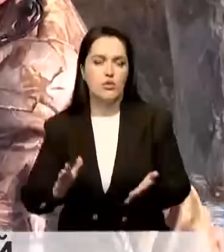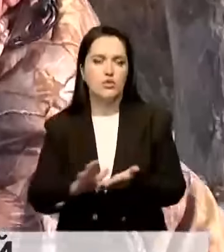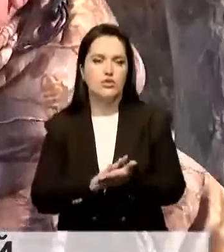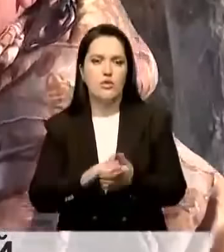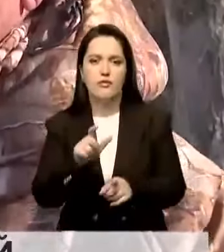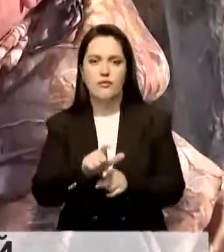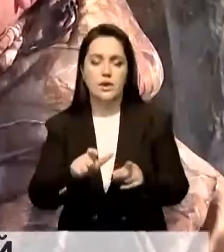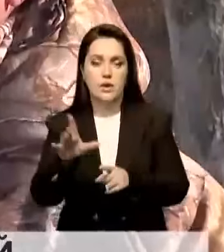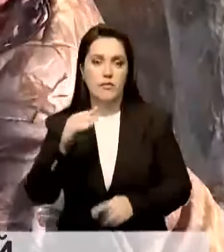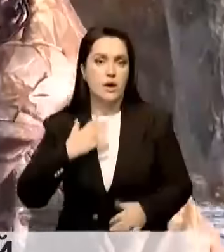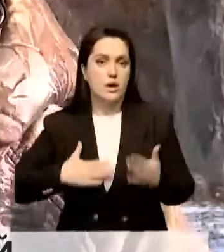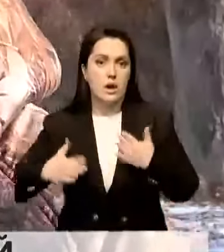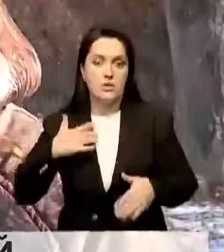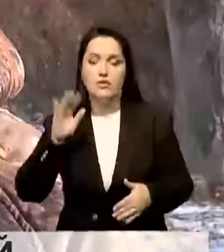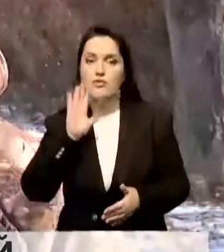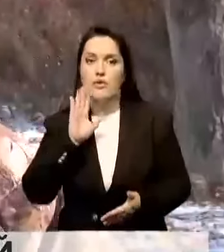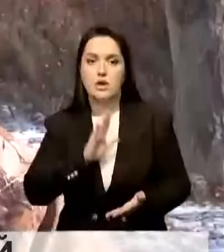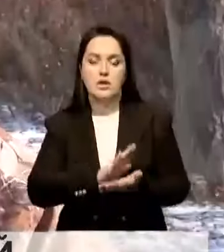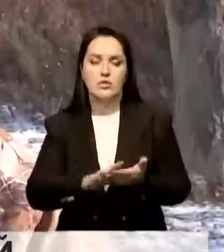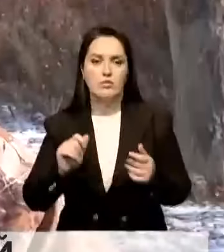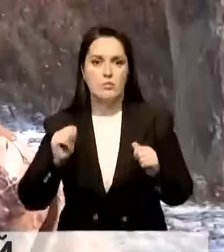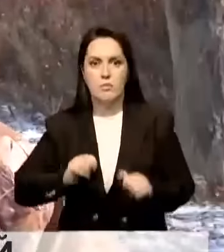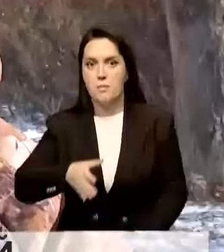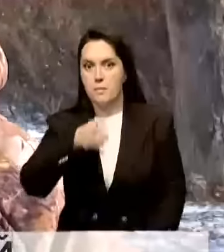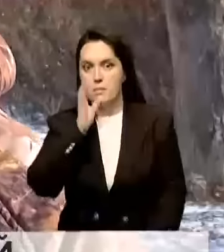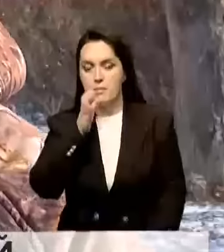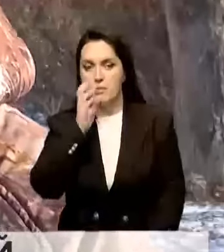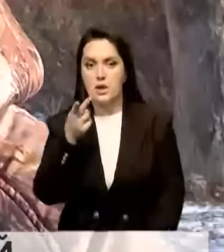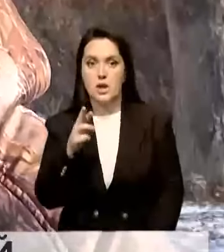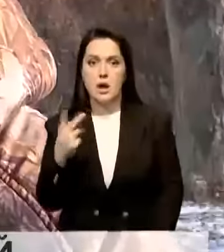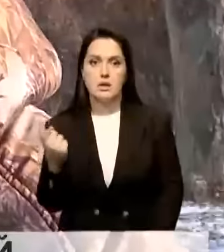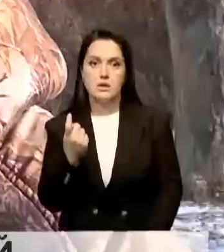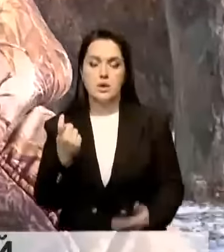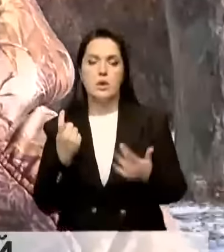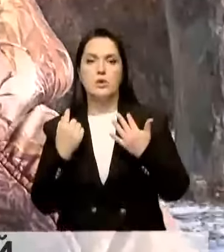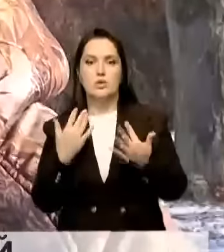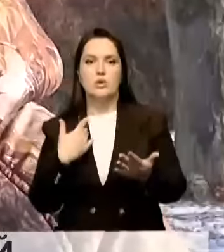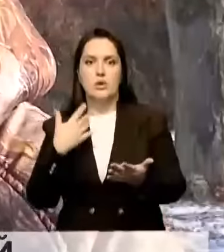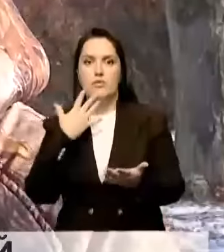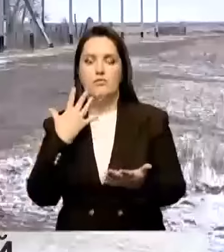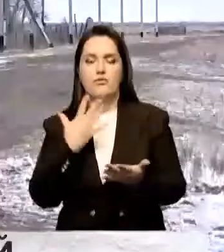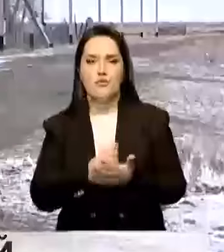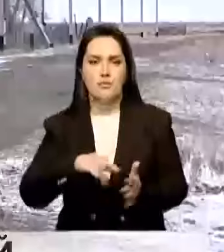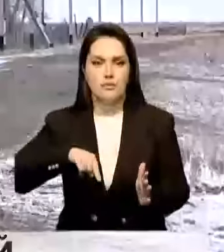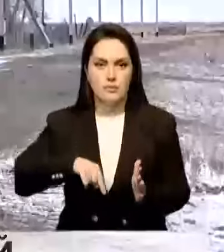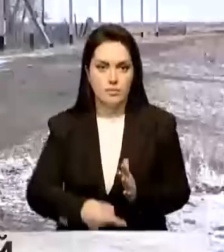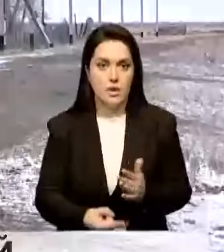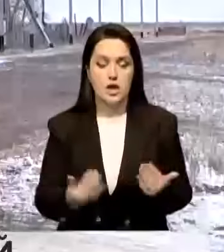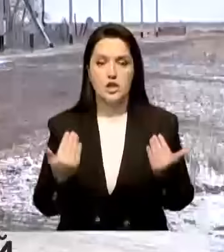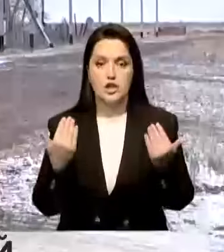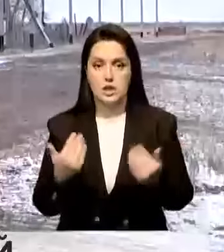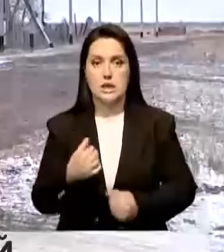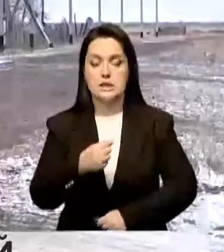односельчане радуются. Теперь вода чистая. Можно спокойно ее пить. Для хозяйственных нужд у нас есть собственные скважины. Сейчас